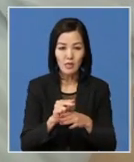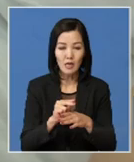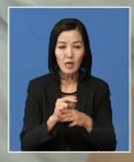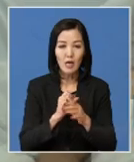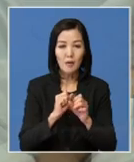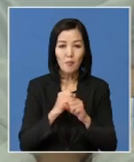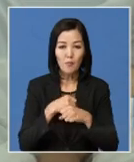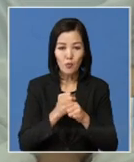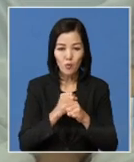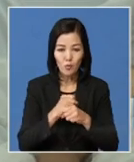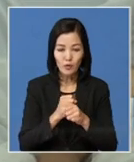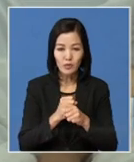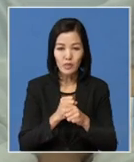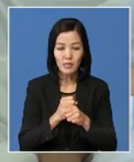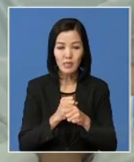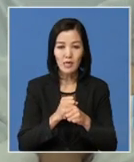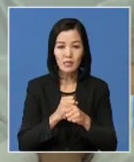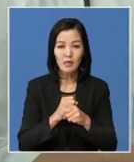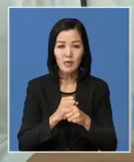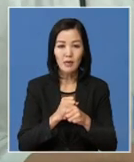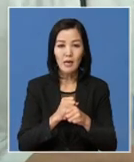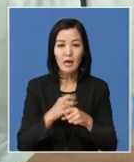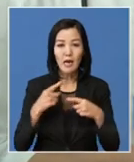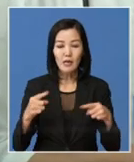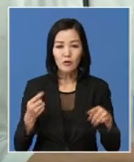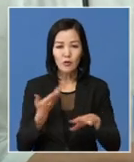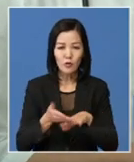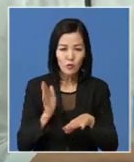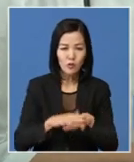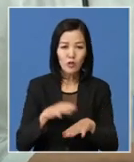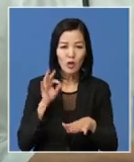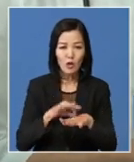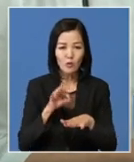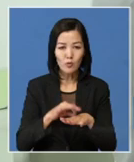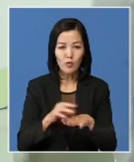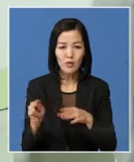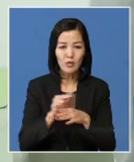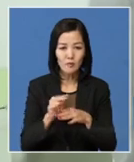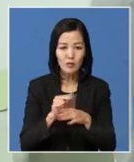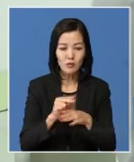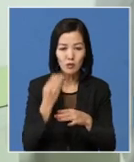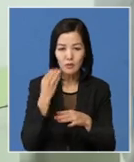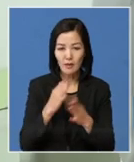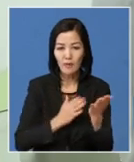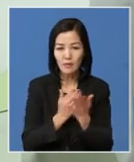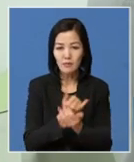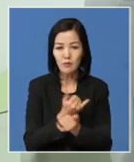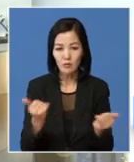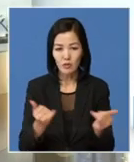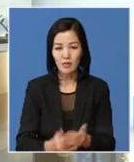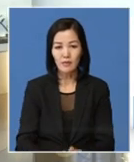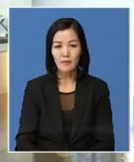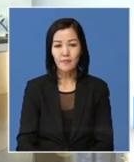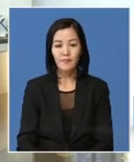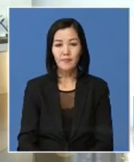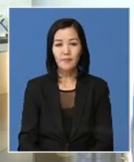және сүйектердің сонымен бірге политравмалық күрделі ауруға шалдыққандар. Емделушілерге сапалы қызмет көрсетіледі. В